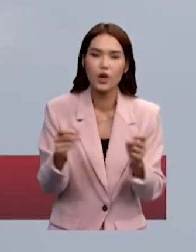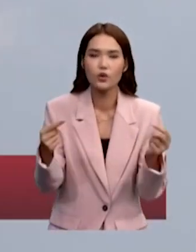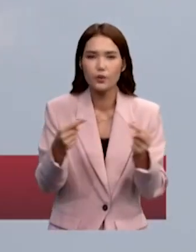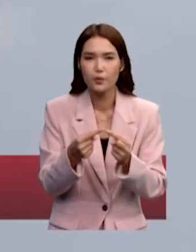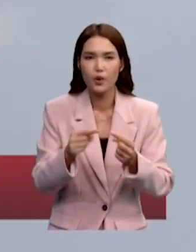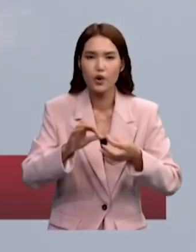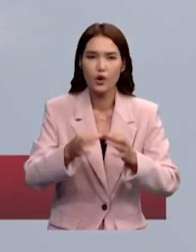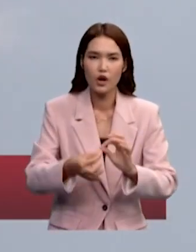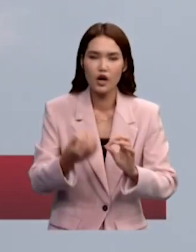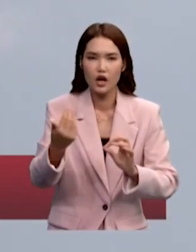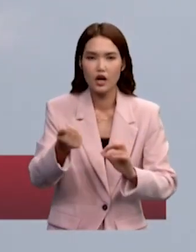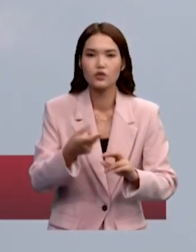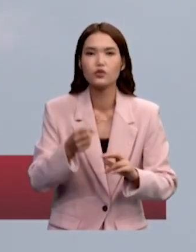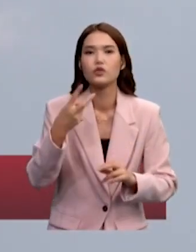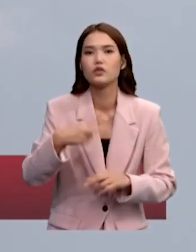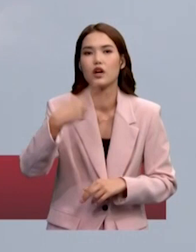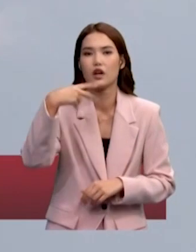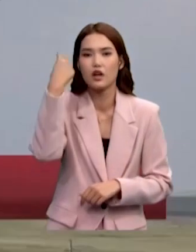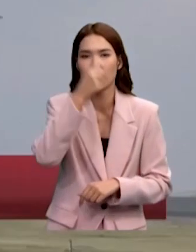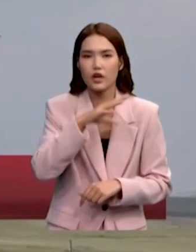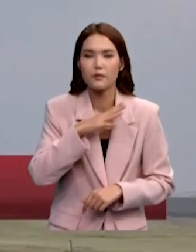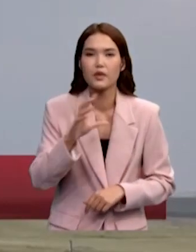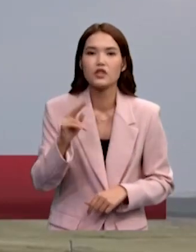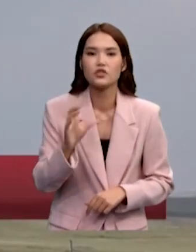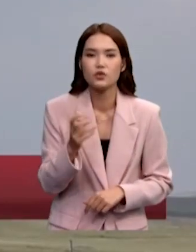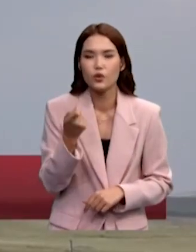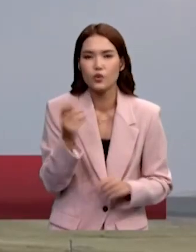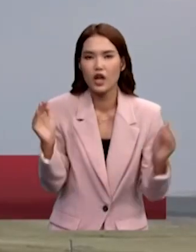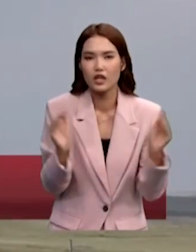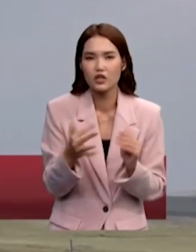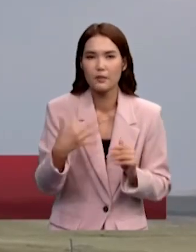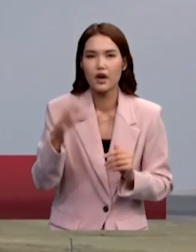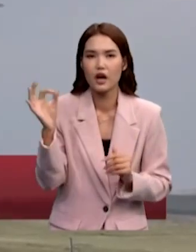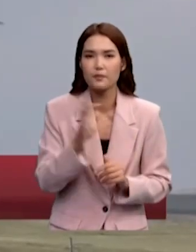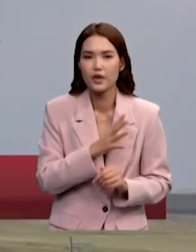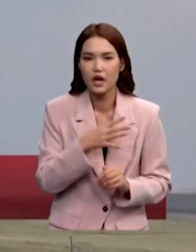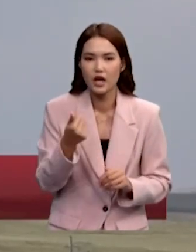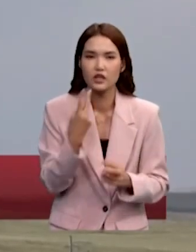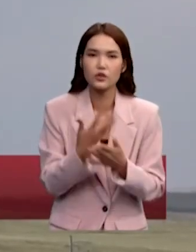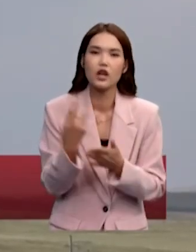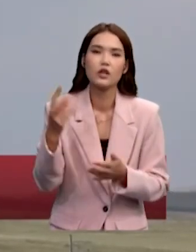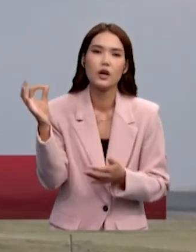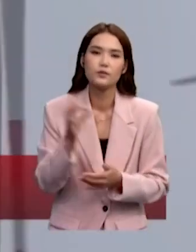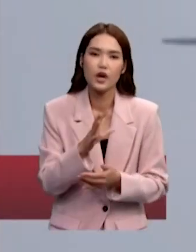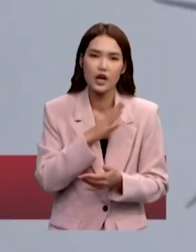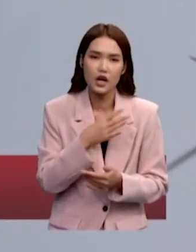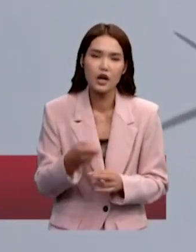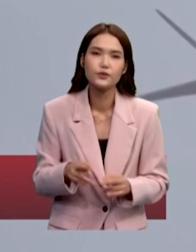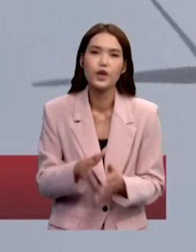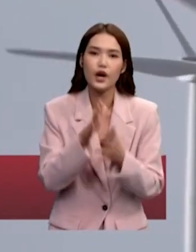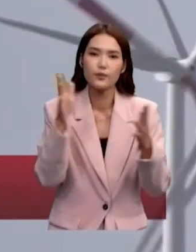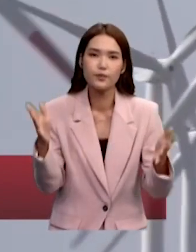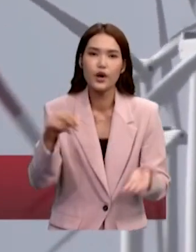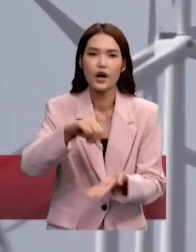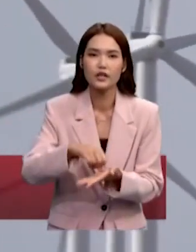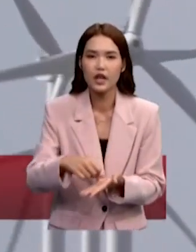энергобаланса Казахстана 2022 составила чуть ниже пяти процентов за год прирост составил почти 2 процента наибольший